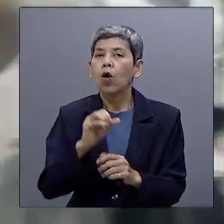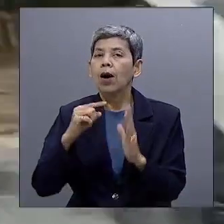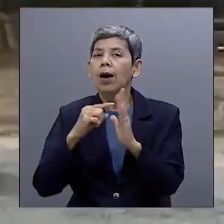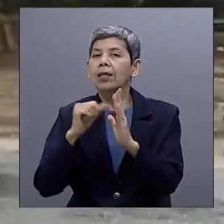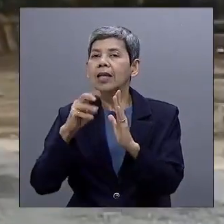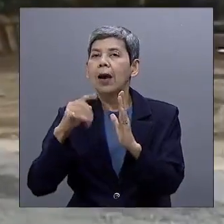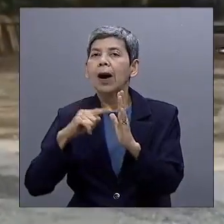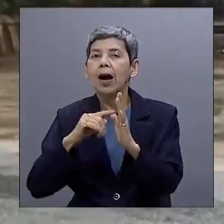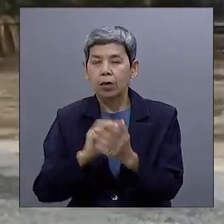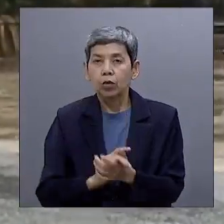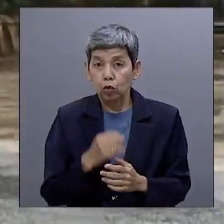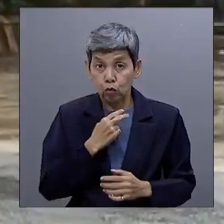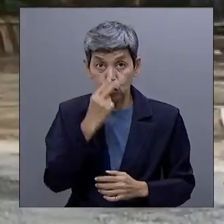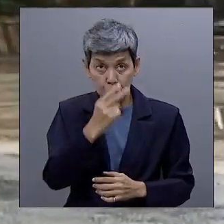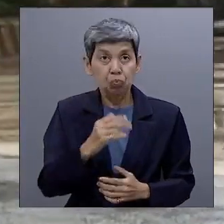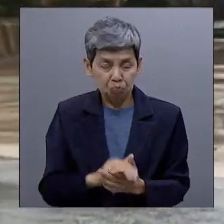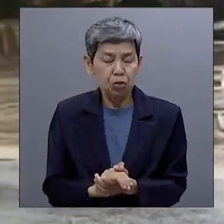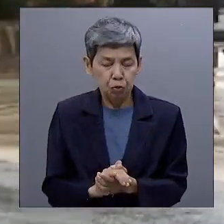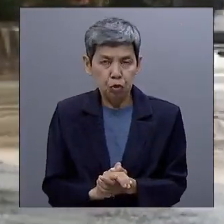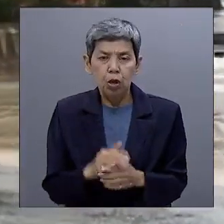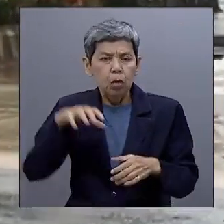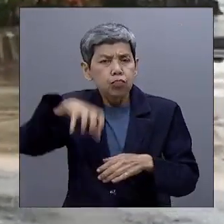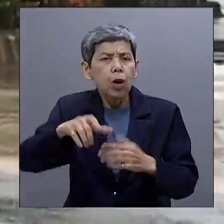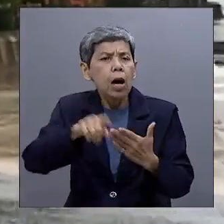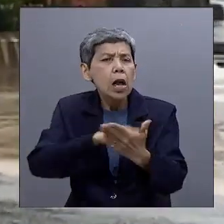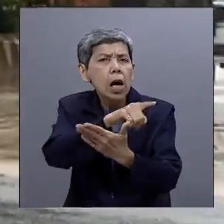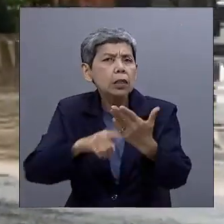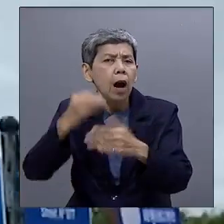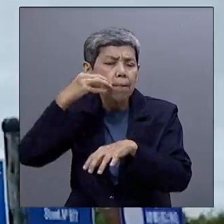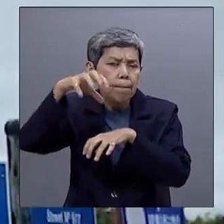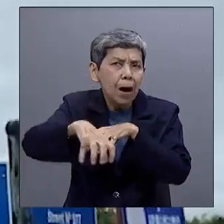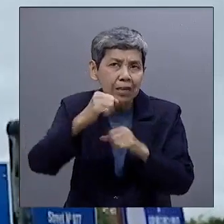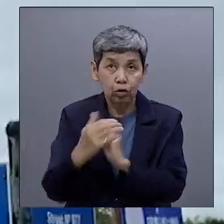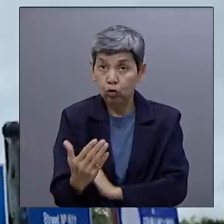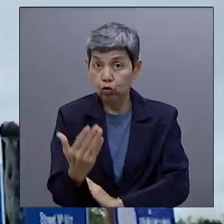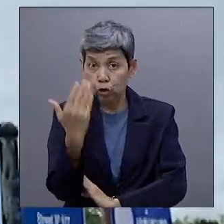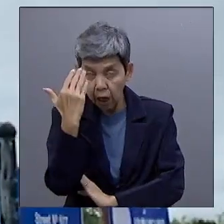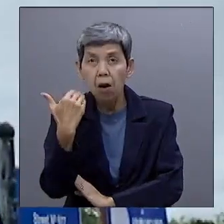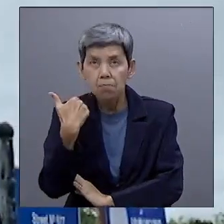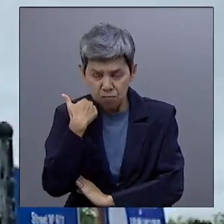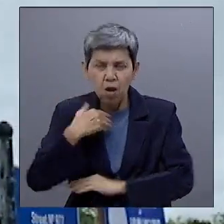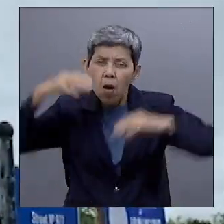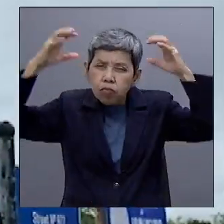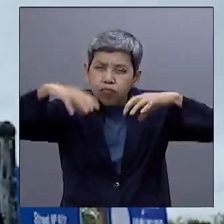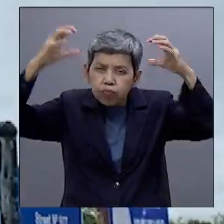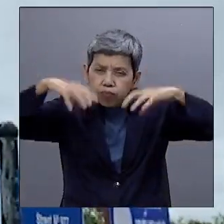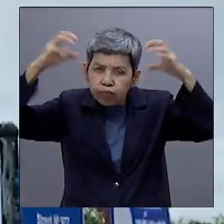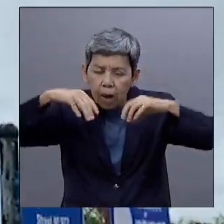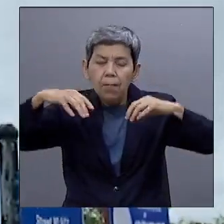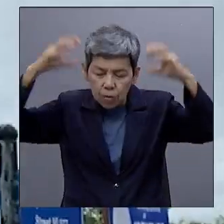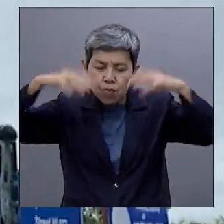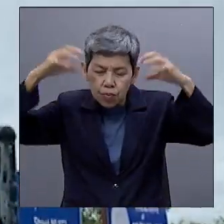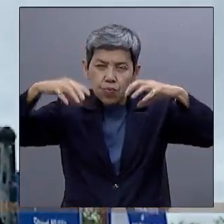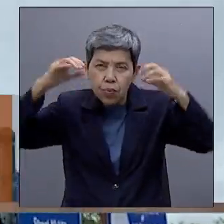จังหวัดเกาะกงนะครับถือว่าเป็นหน่วยเลือกตั้งประจำหมู่บ้านปรากฏว่าเช้าวันนี้ยังมีฝนตกลงมาโปรยปรายตลอด